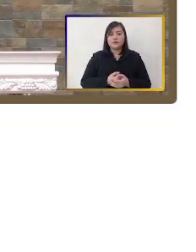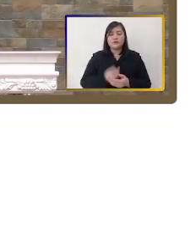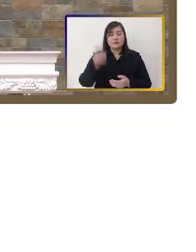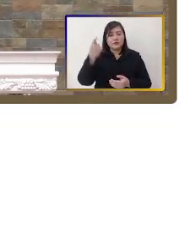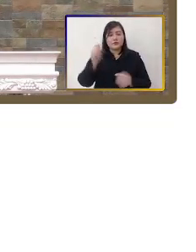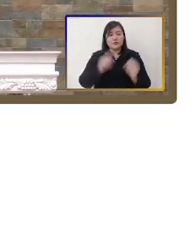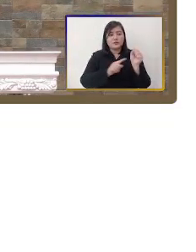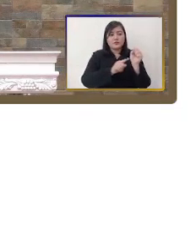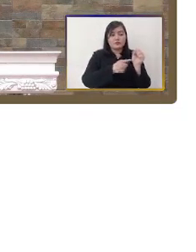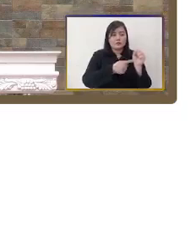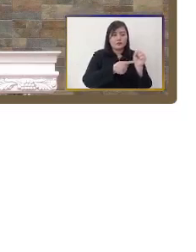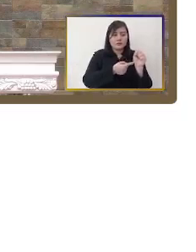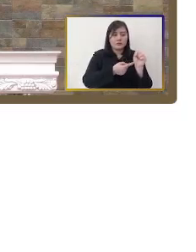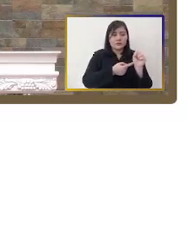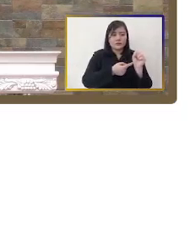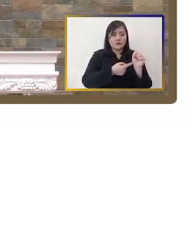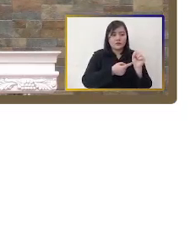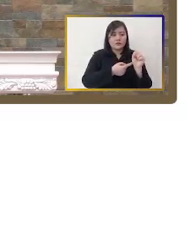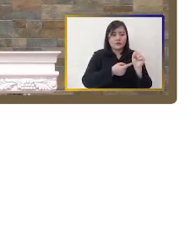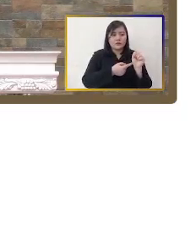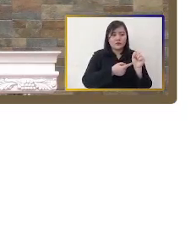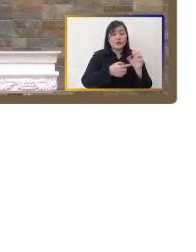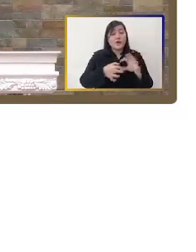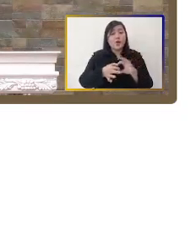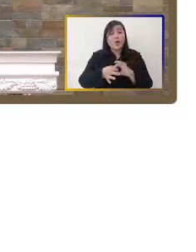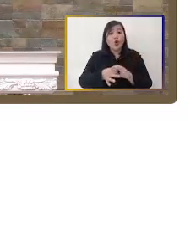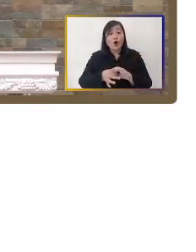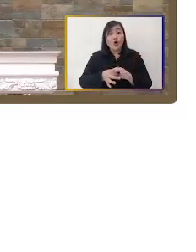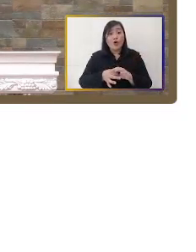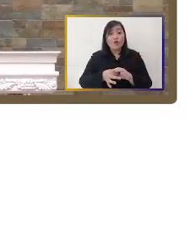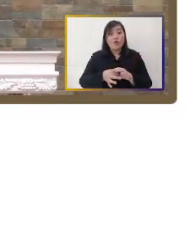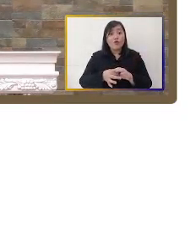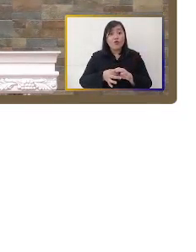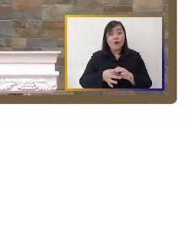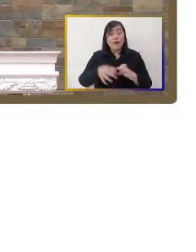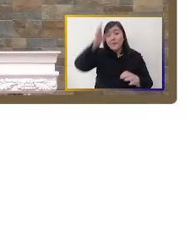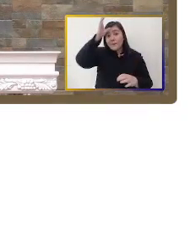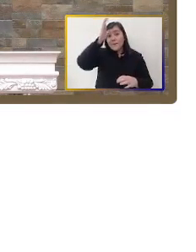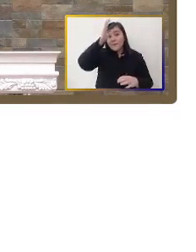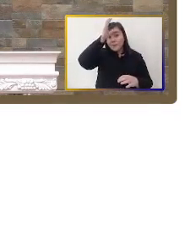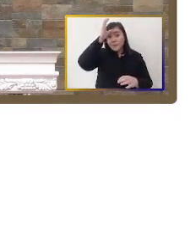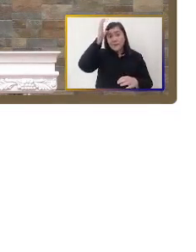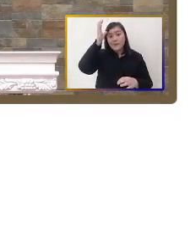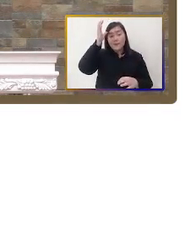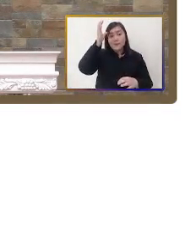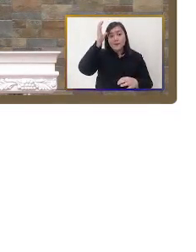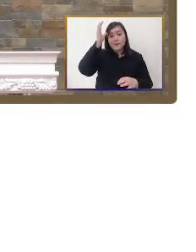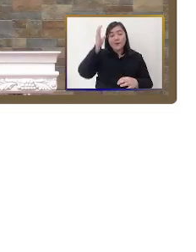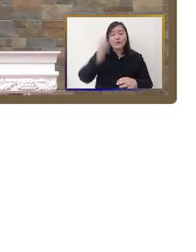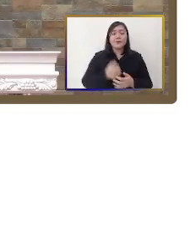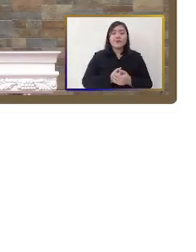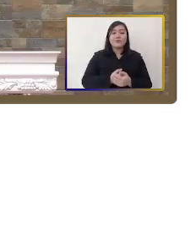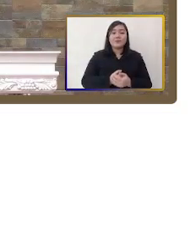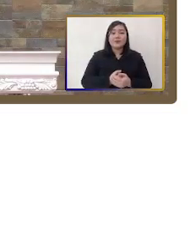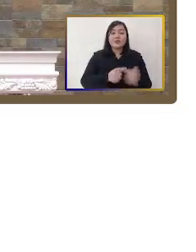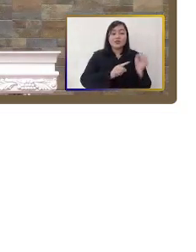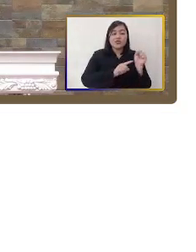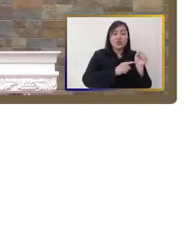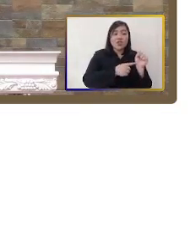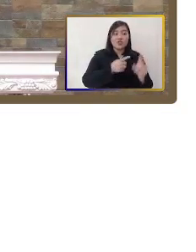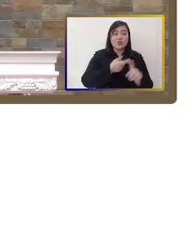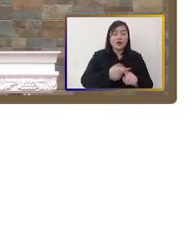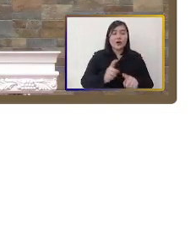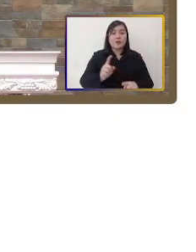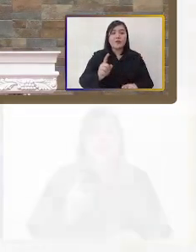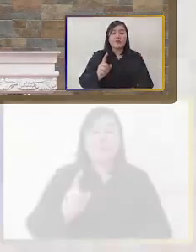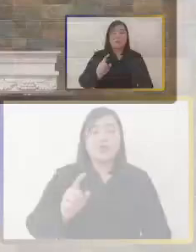ng katuruan na yan ay Judaism and Gnosticism. na ang Judaism po and